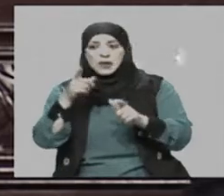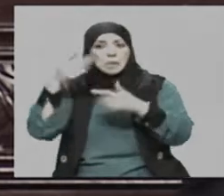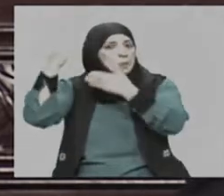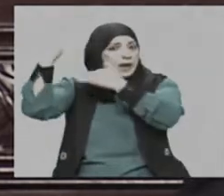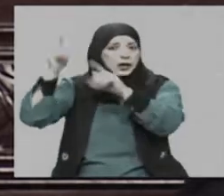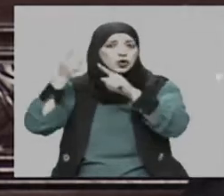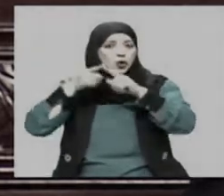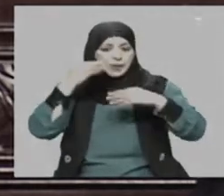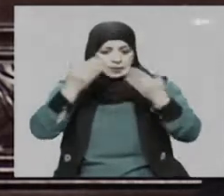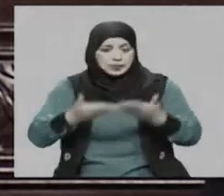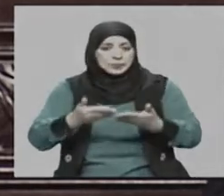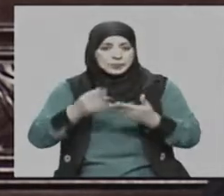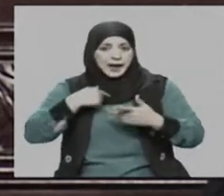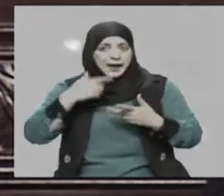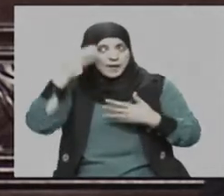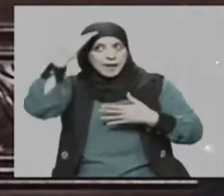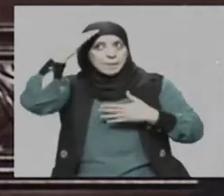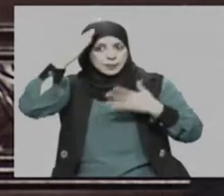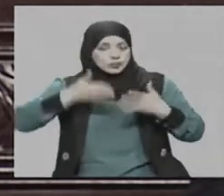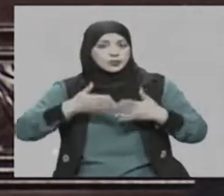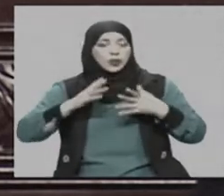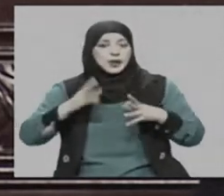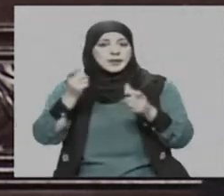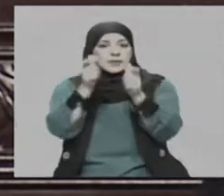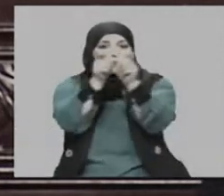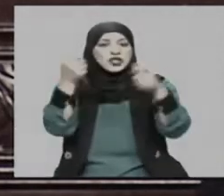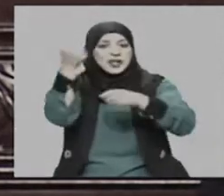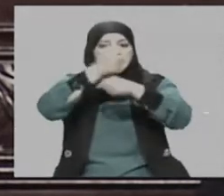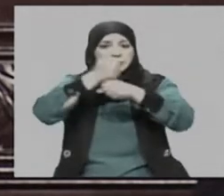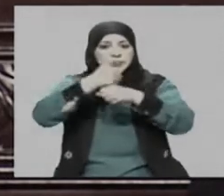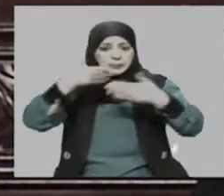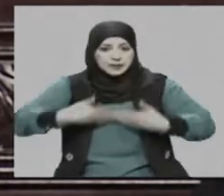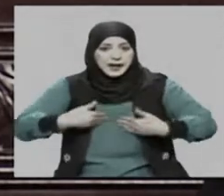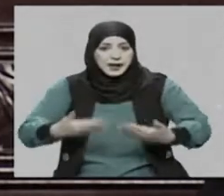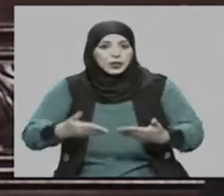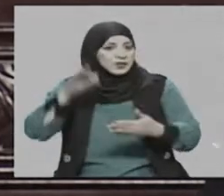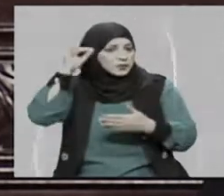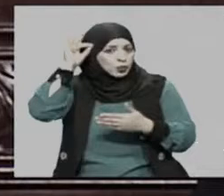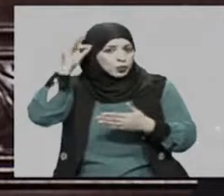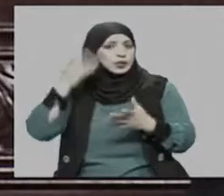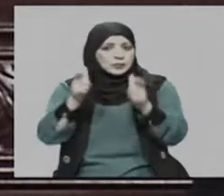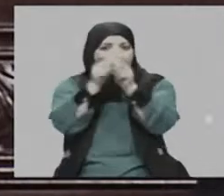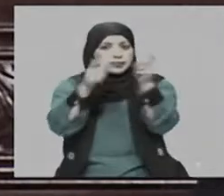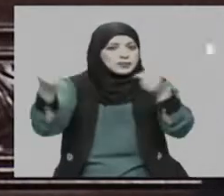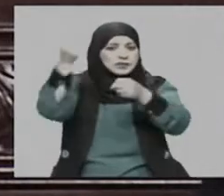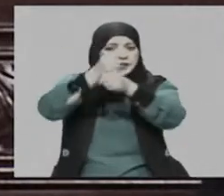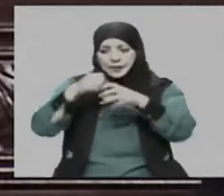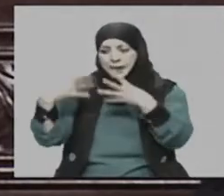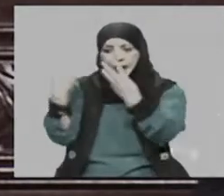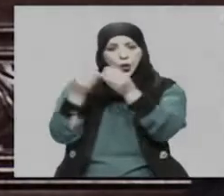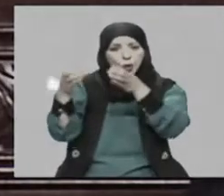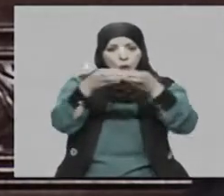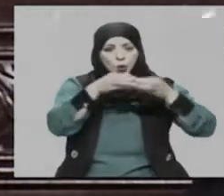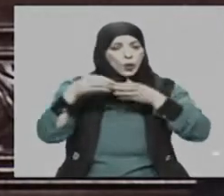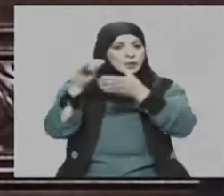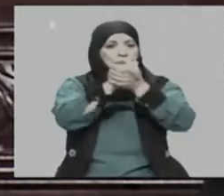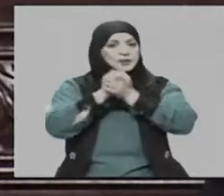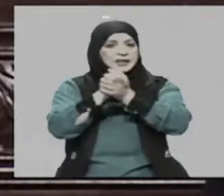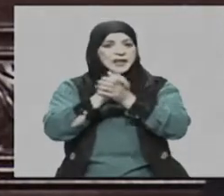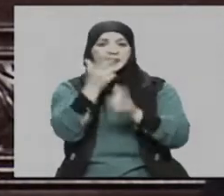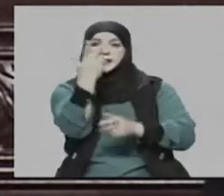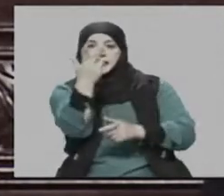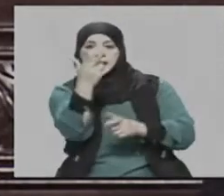والخارج أمنت بالاستثمار وبالمبادرة واستثمرت مع أصدقاء في ثلاثة